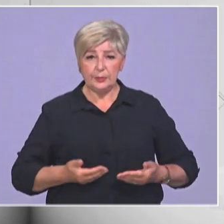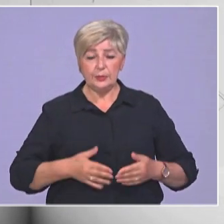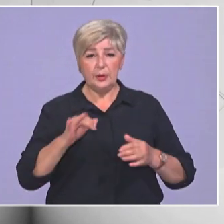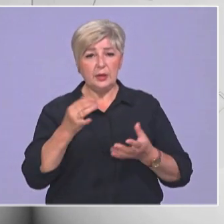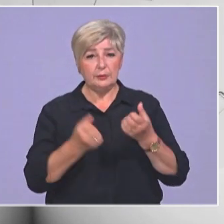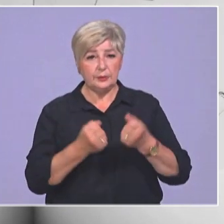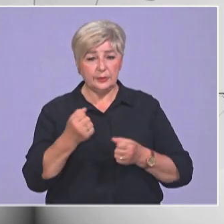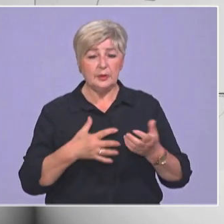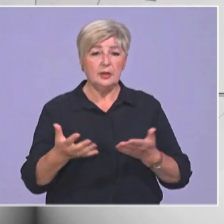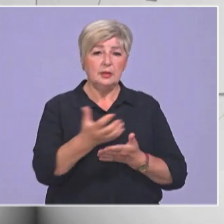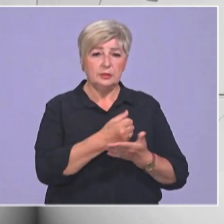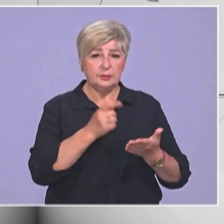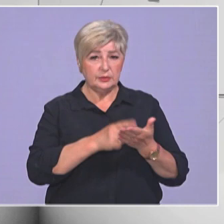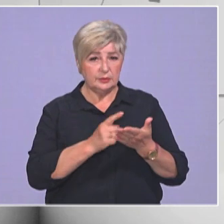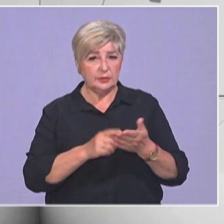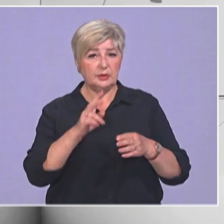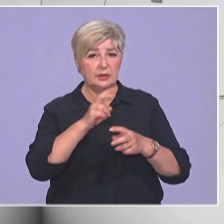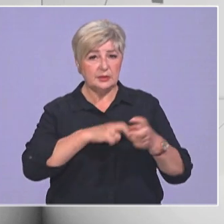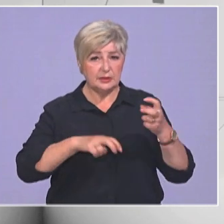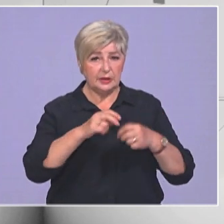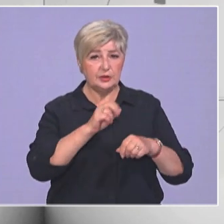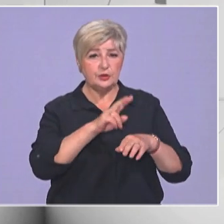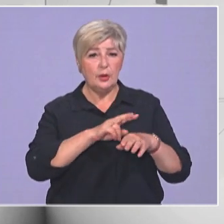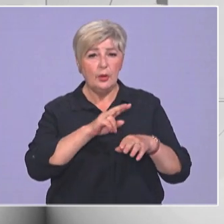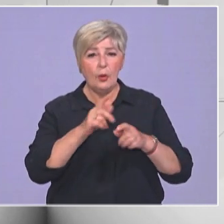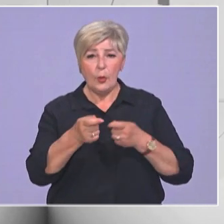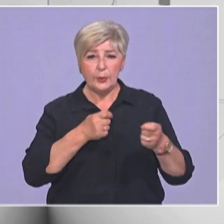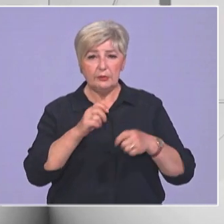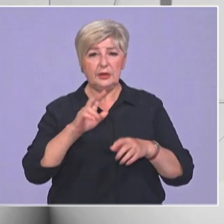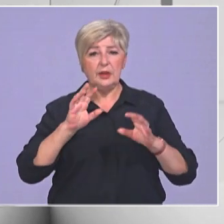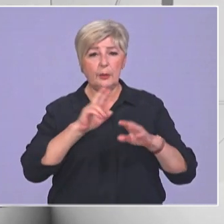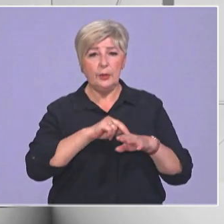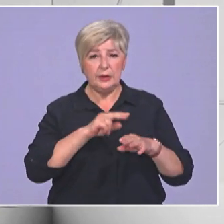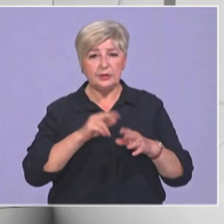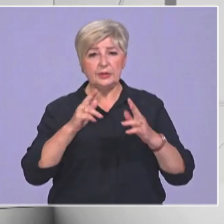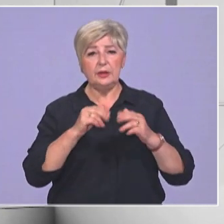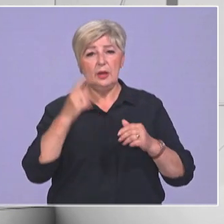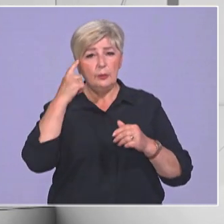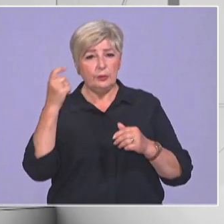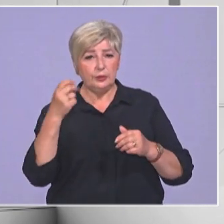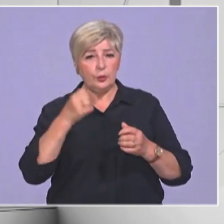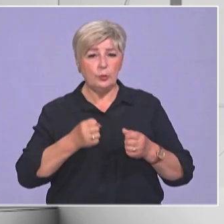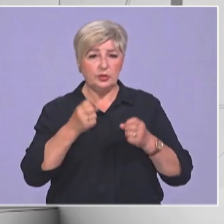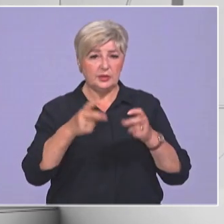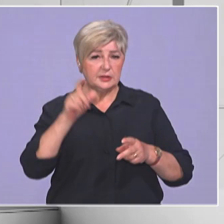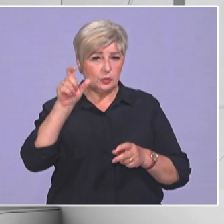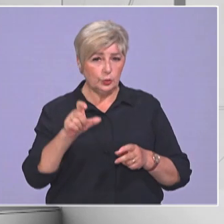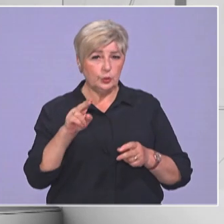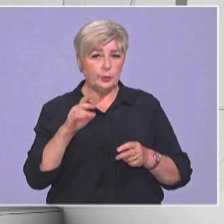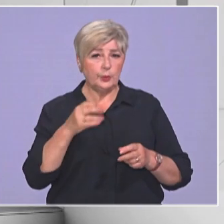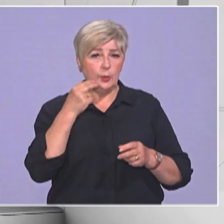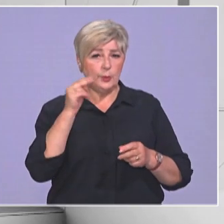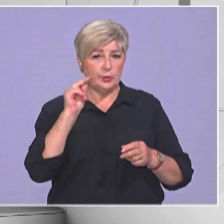підставі зібраних доказів слідчого управління поліції Дніпропетровської області повідомили злодію про підозру та